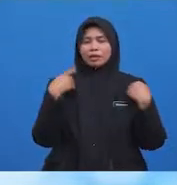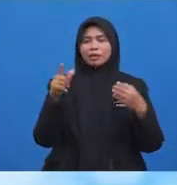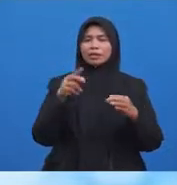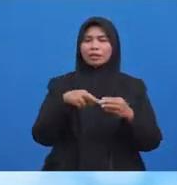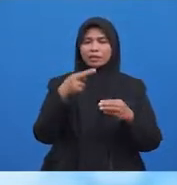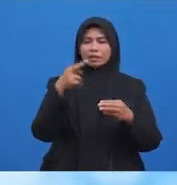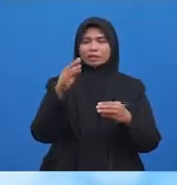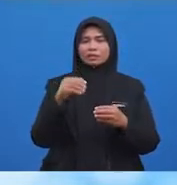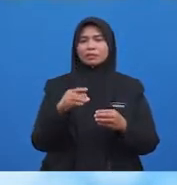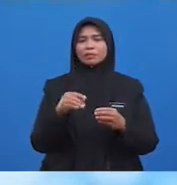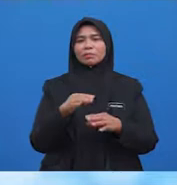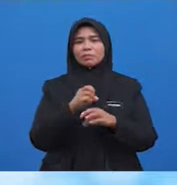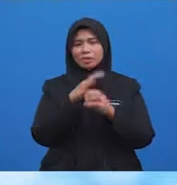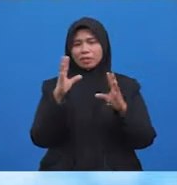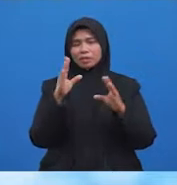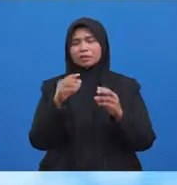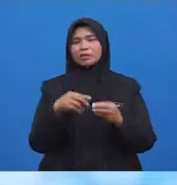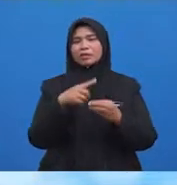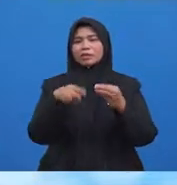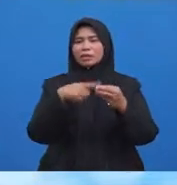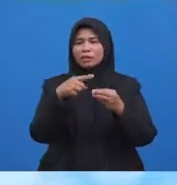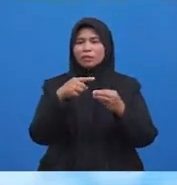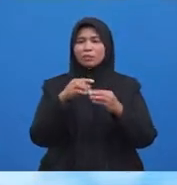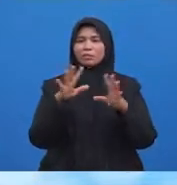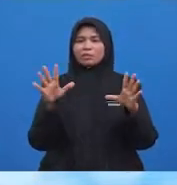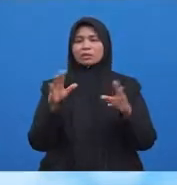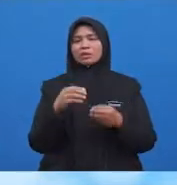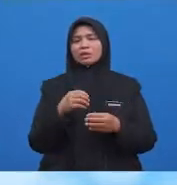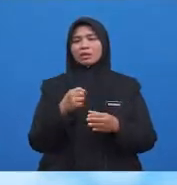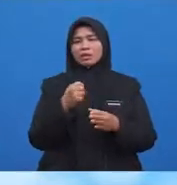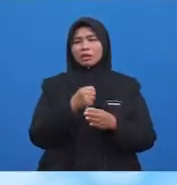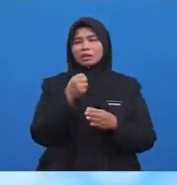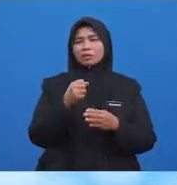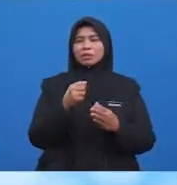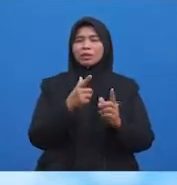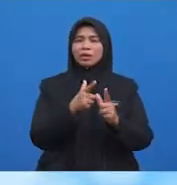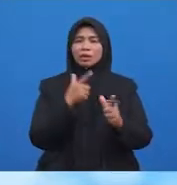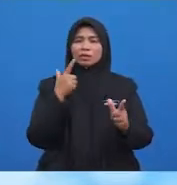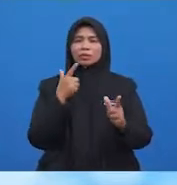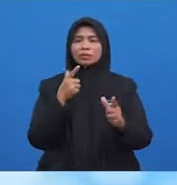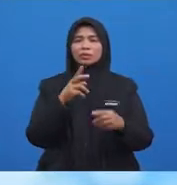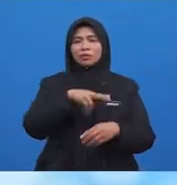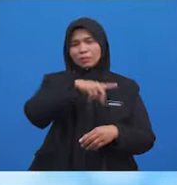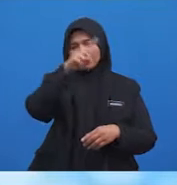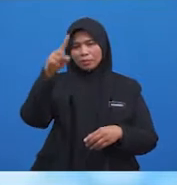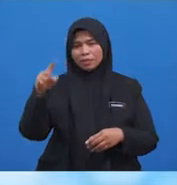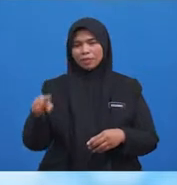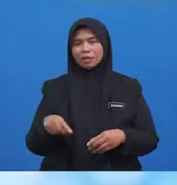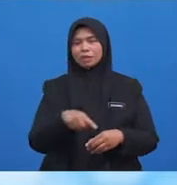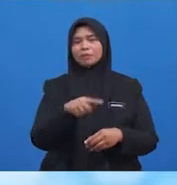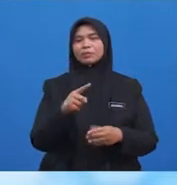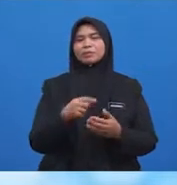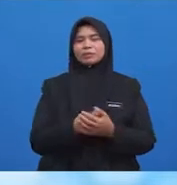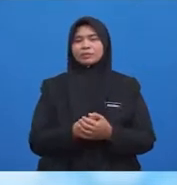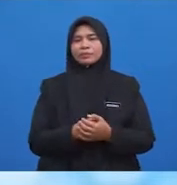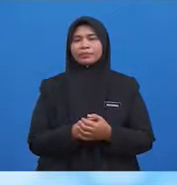bebentuk gelungan besar atap word laju melengkung di atas tumpuk matahari